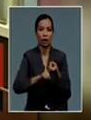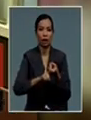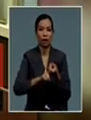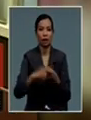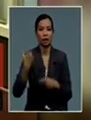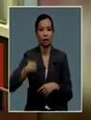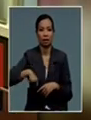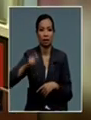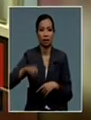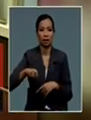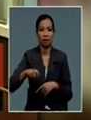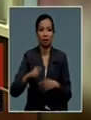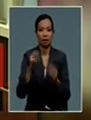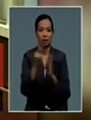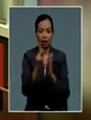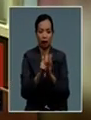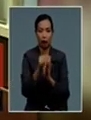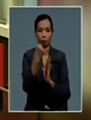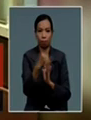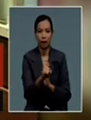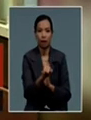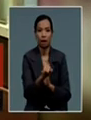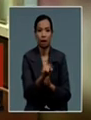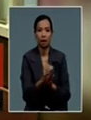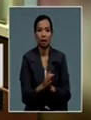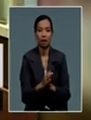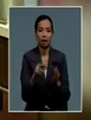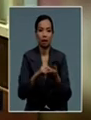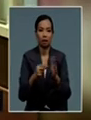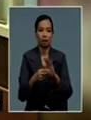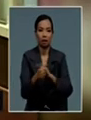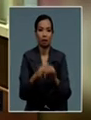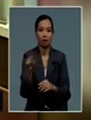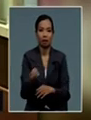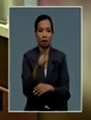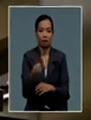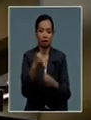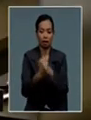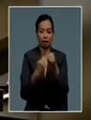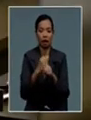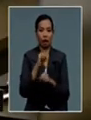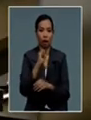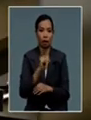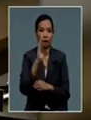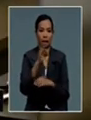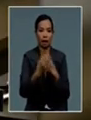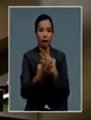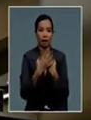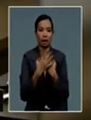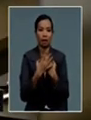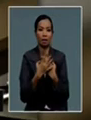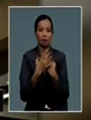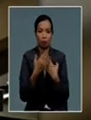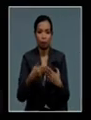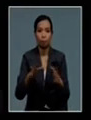ลเนี่ยตัดสินว่ากระทำผิดจริงในข้อหาทำจารกรรมกับอังกฤษในปี49และก็ถูกจำคุกแต่ว่าได้รับการป